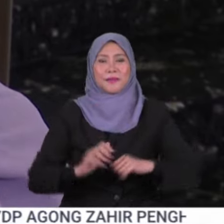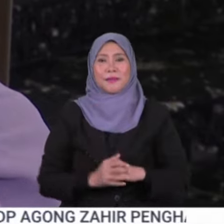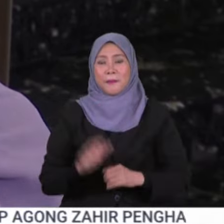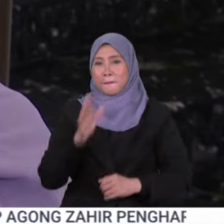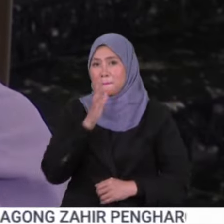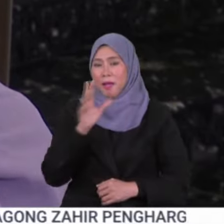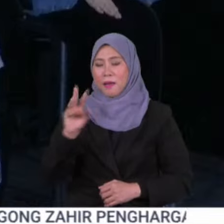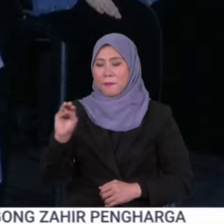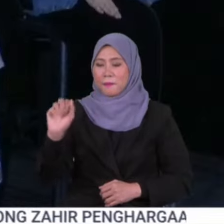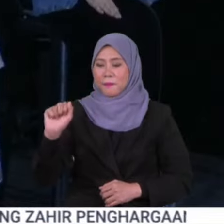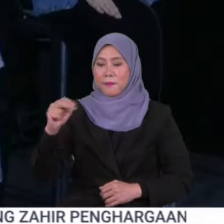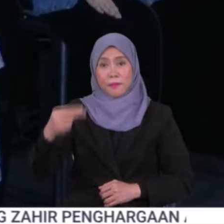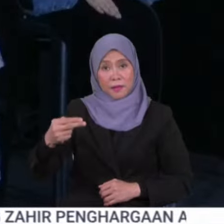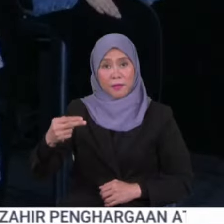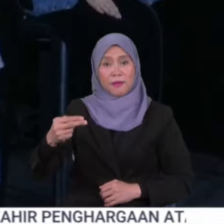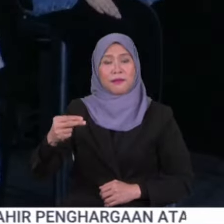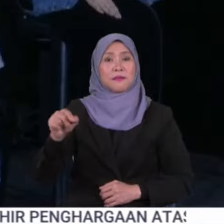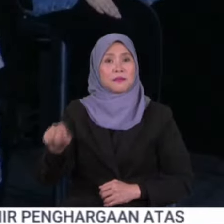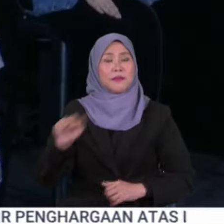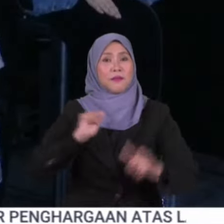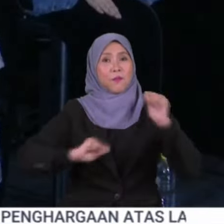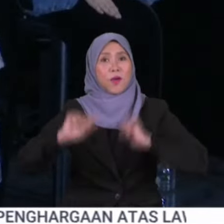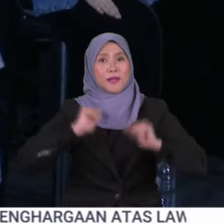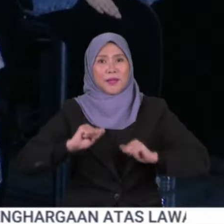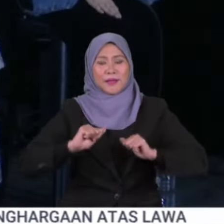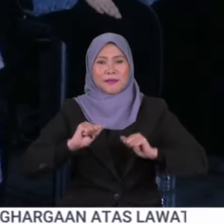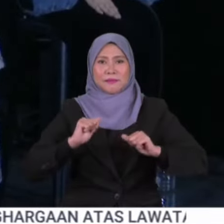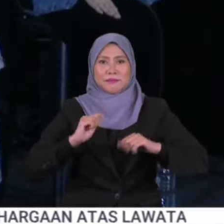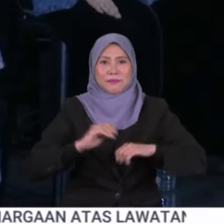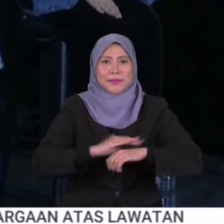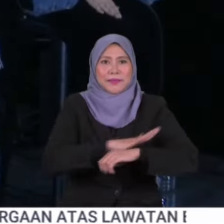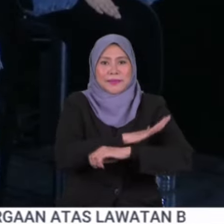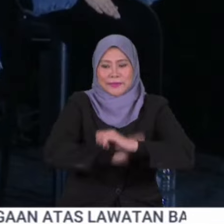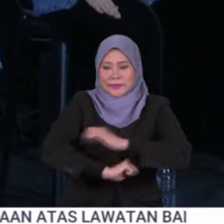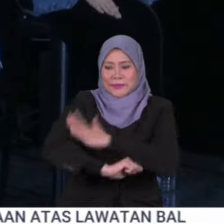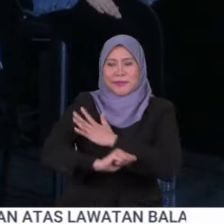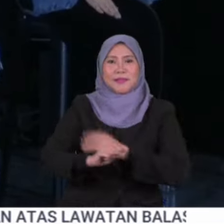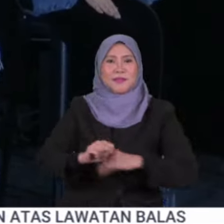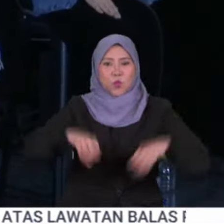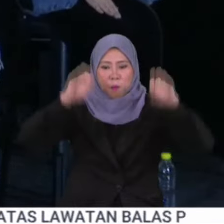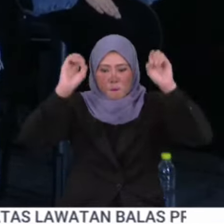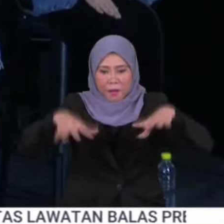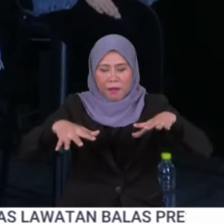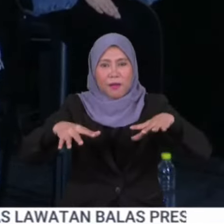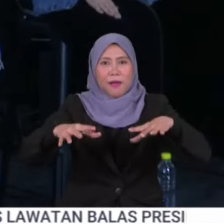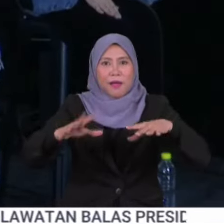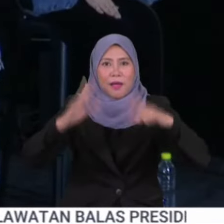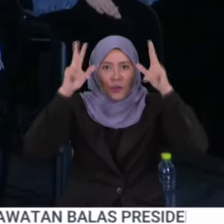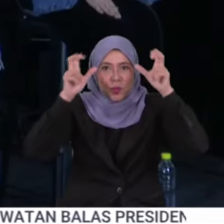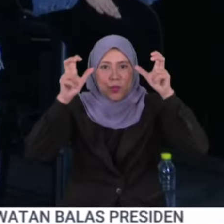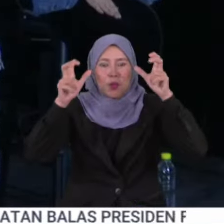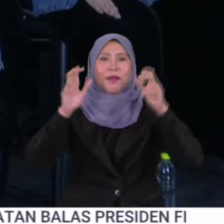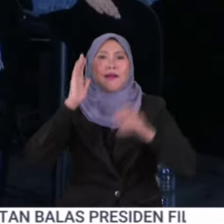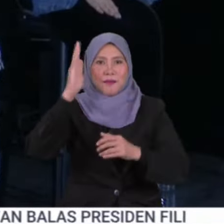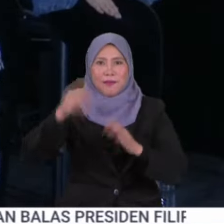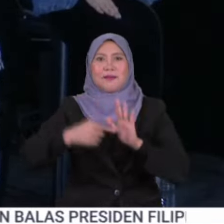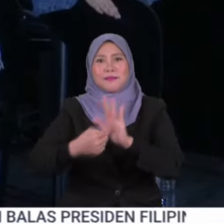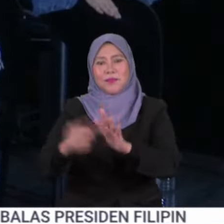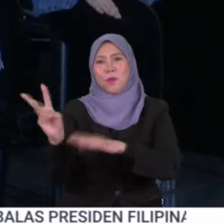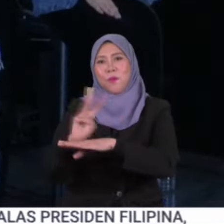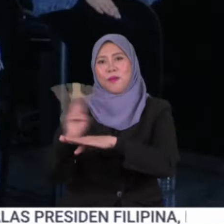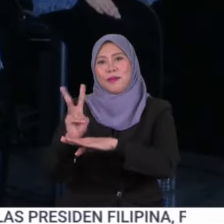Mak Mah sekali lagi tampil membawakan watak seram melalui filem Sumpahan Jerune yang bakal ditayangkan